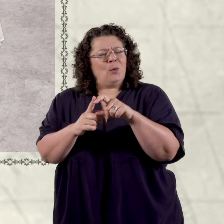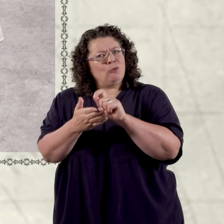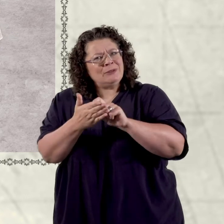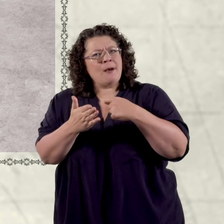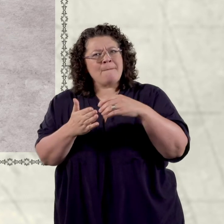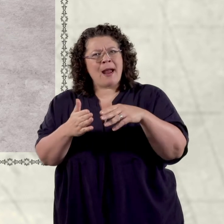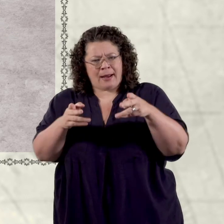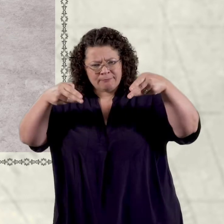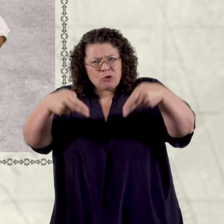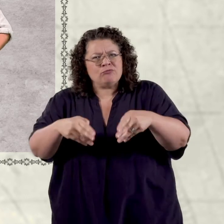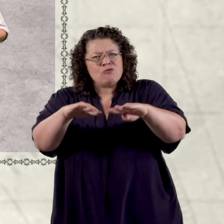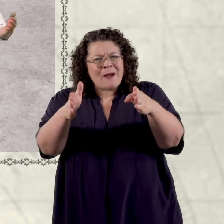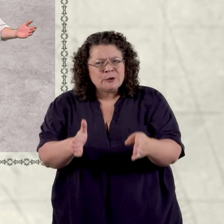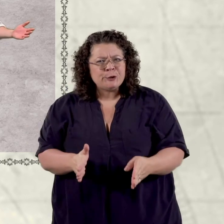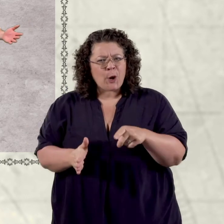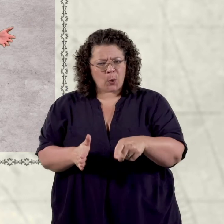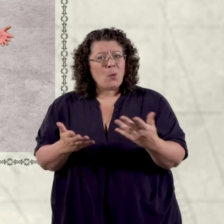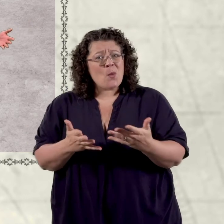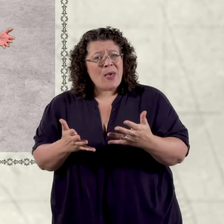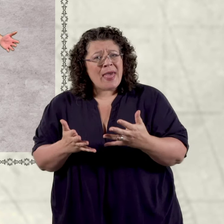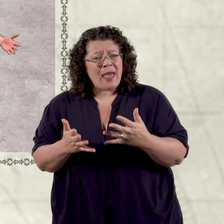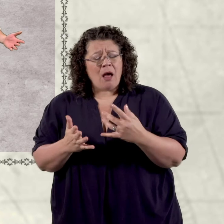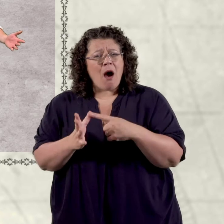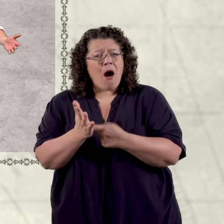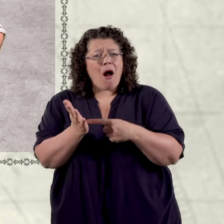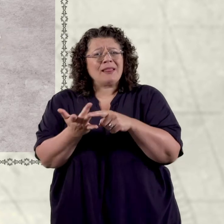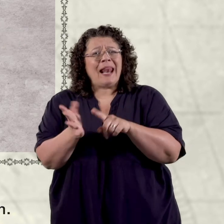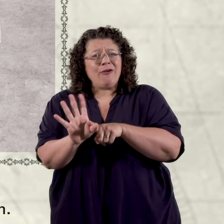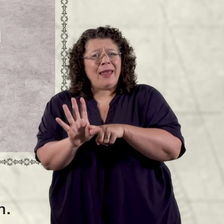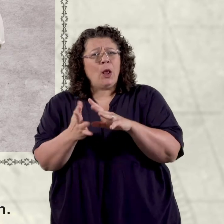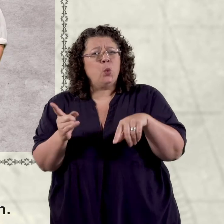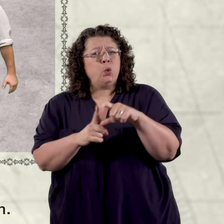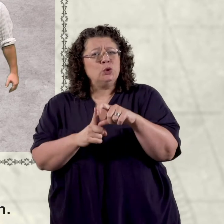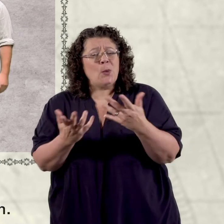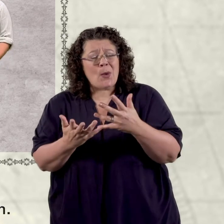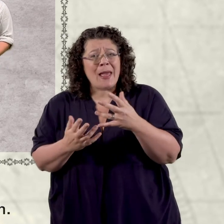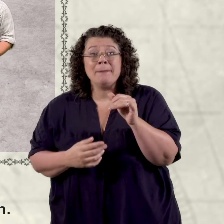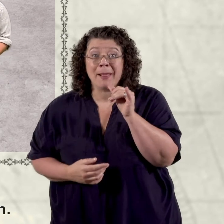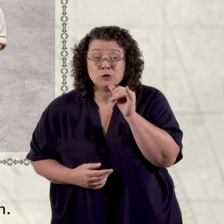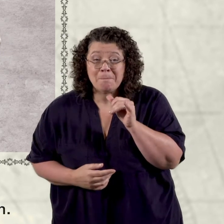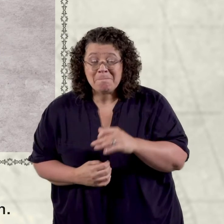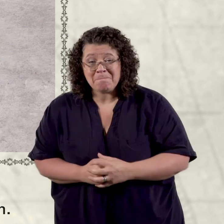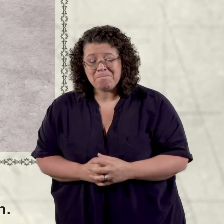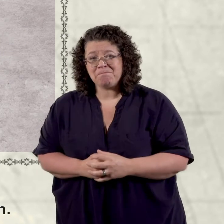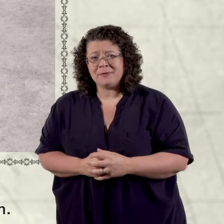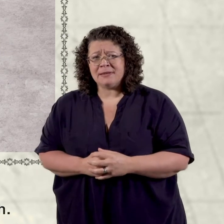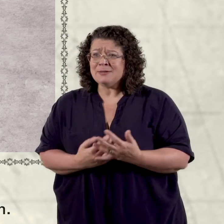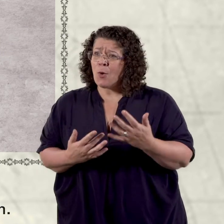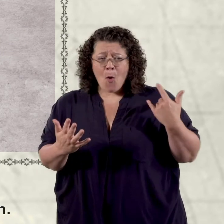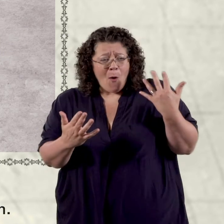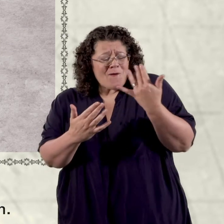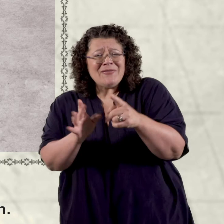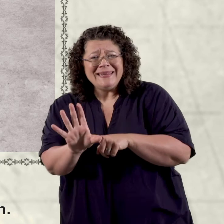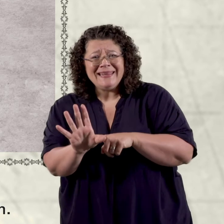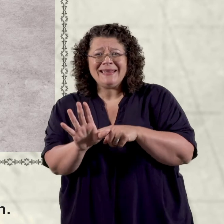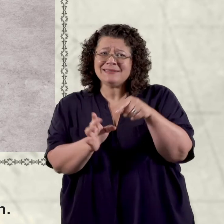Felly, mae pobl yn dal i gofio amdanai. Boed o mewn llyfrau, mewn lluniau, mewn posteri neu